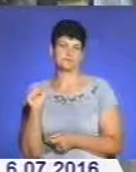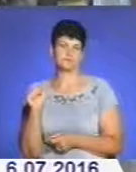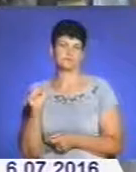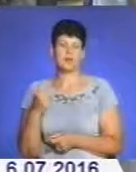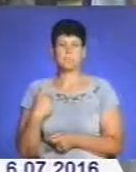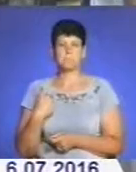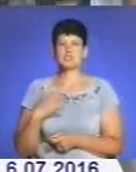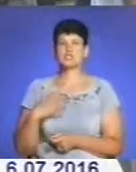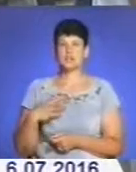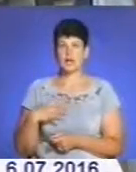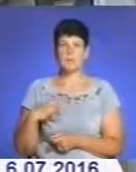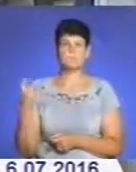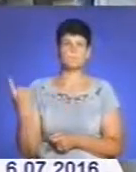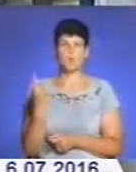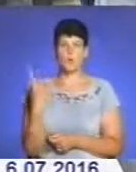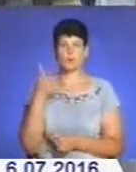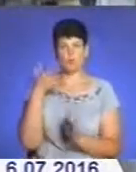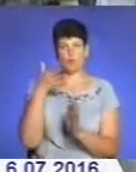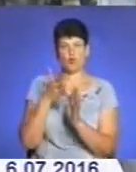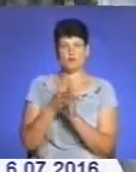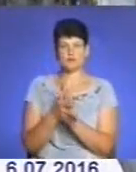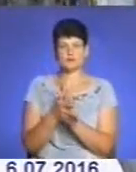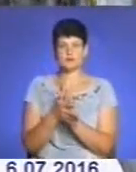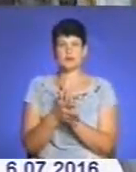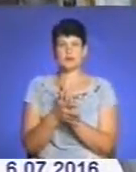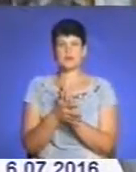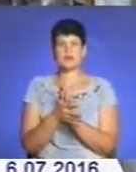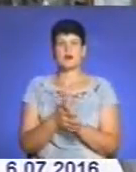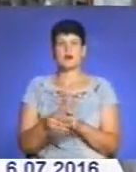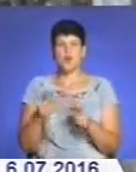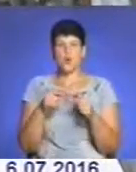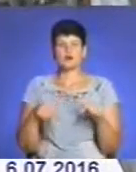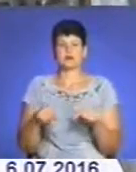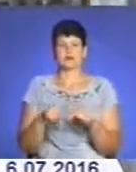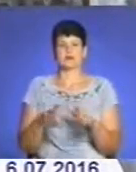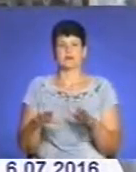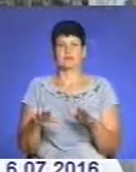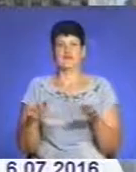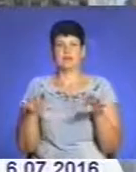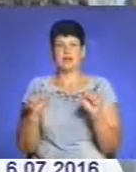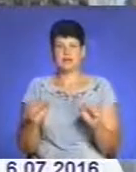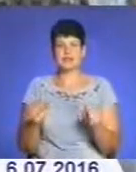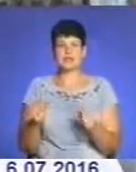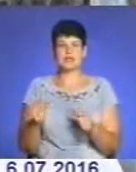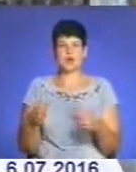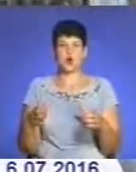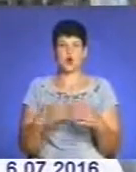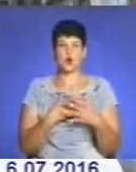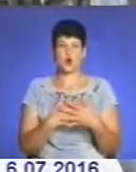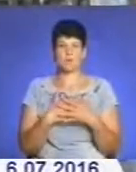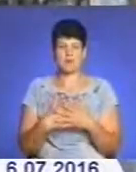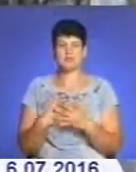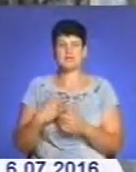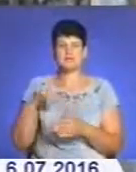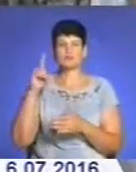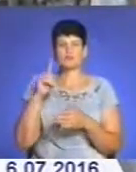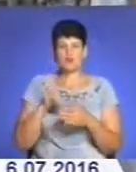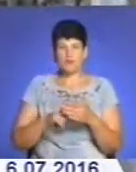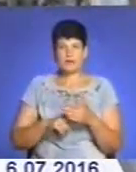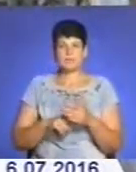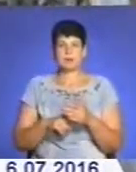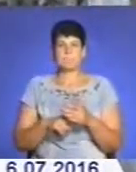по-перше, порозуміння між органами державної влади, військовими комісаріатами та громадами. По-друге, ми сподіваємося на